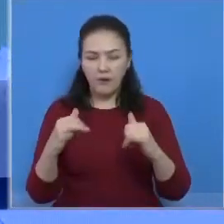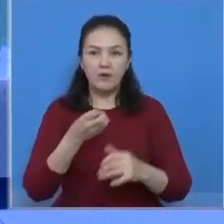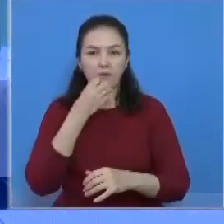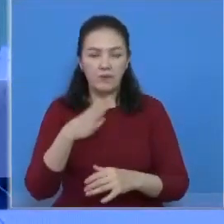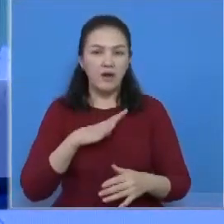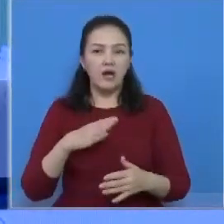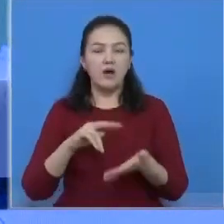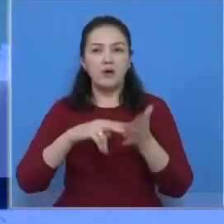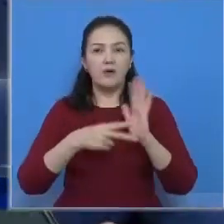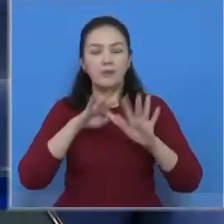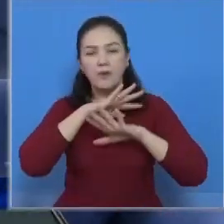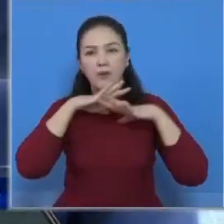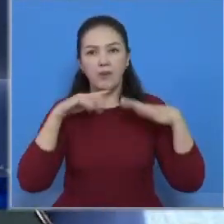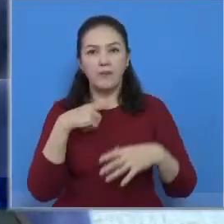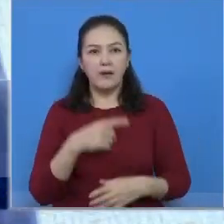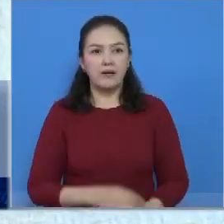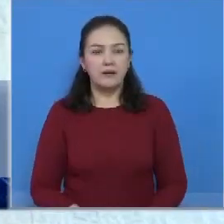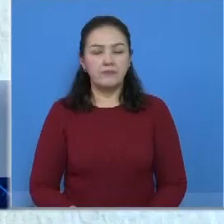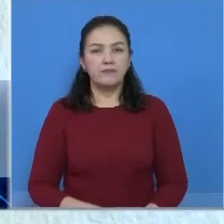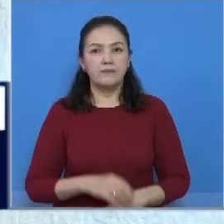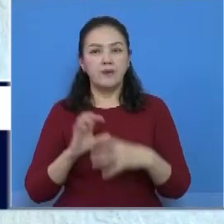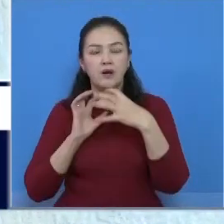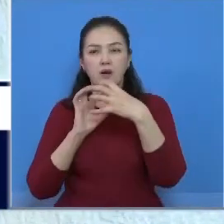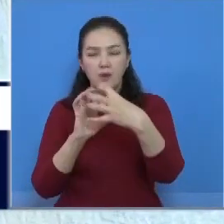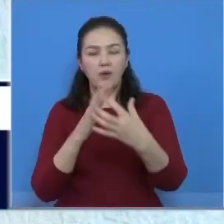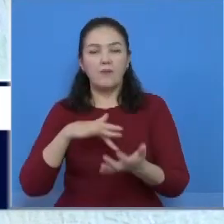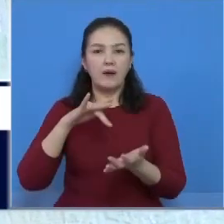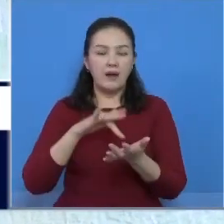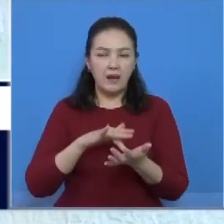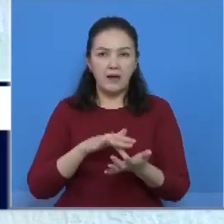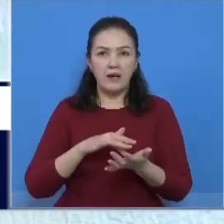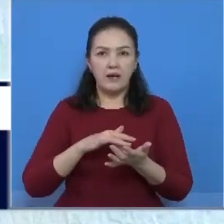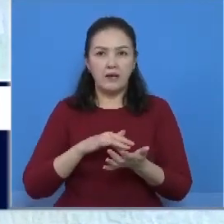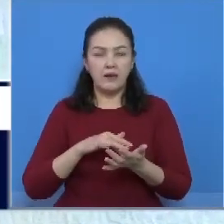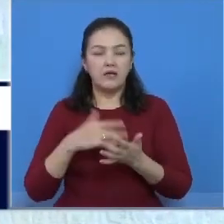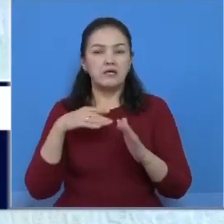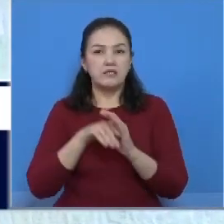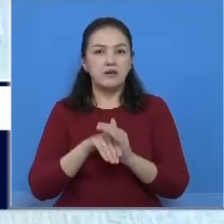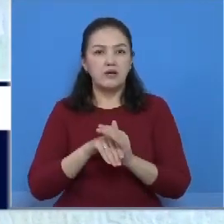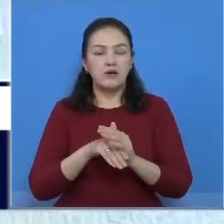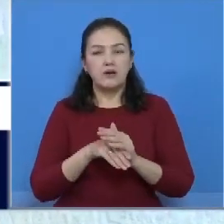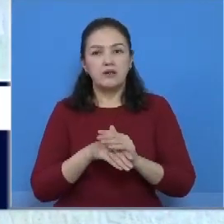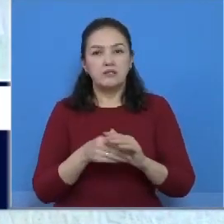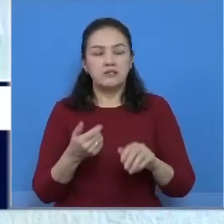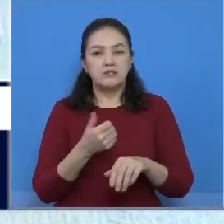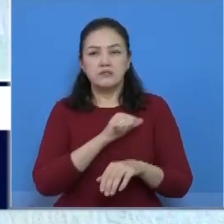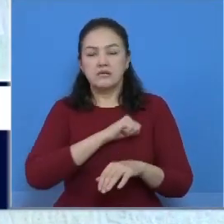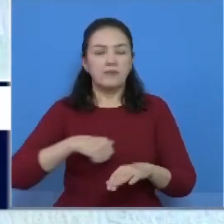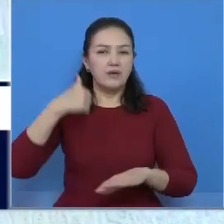үшін жоспар көп деді. Қоғам тасымалдау қаланың ішіндегі ең өзекті мәселенің бірі.